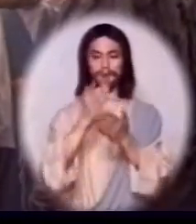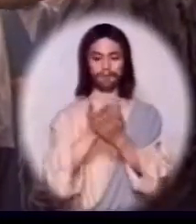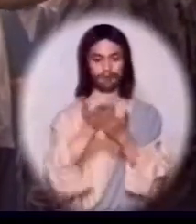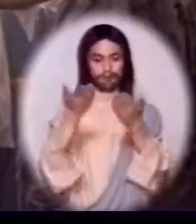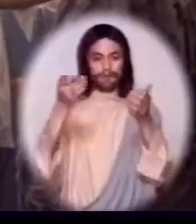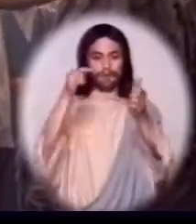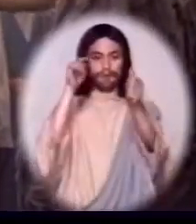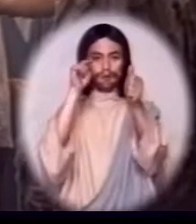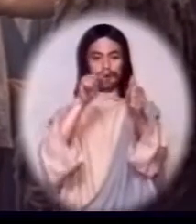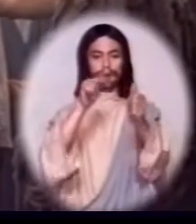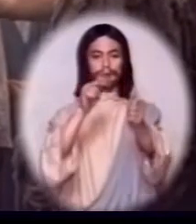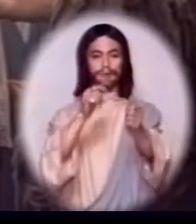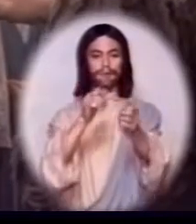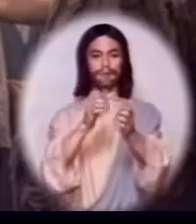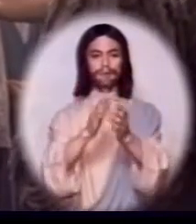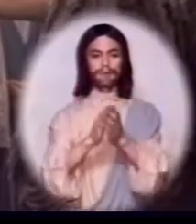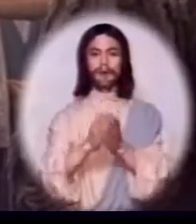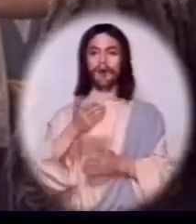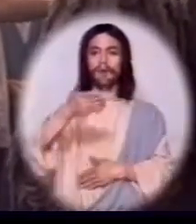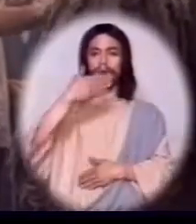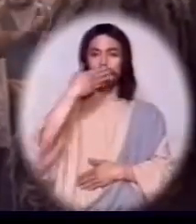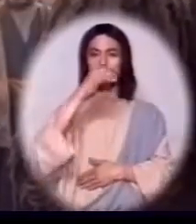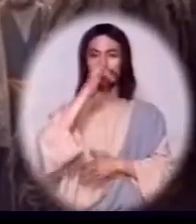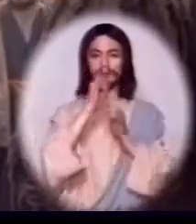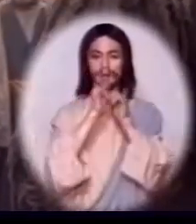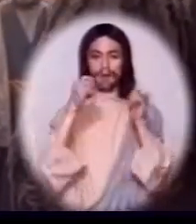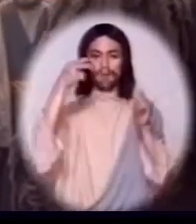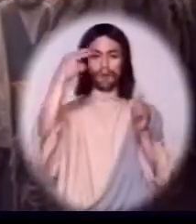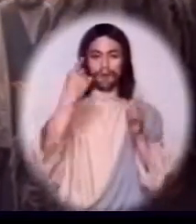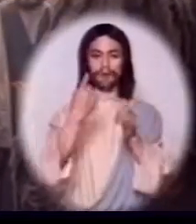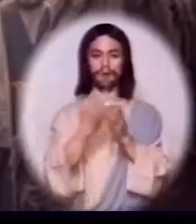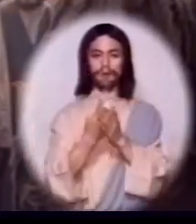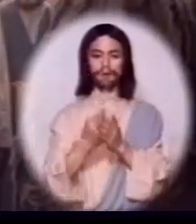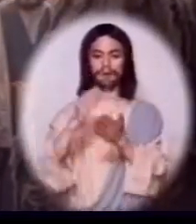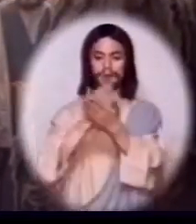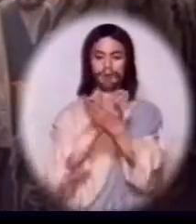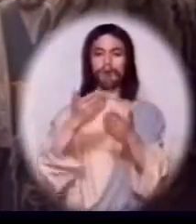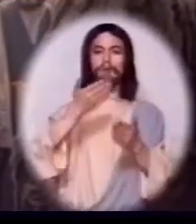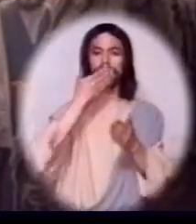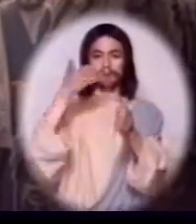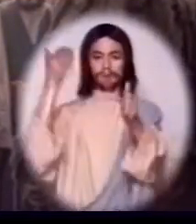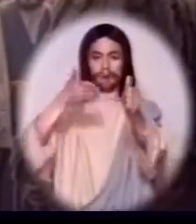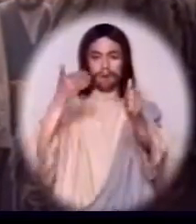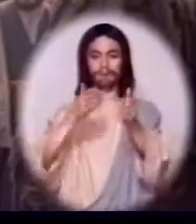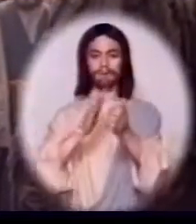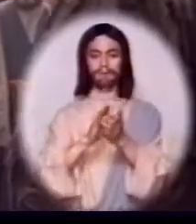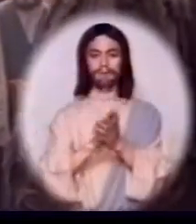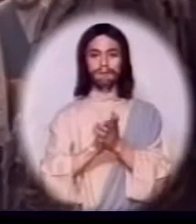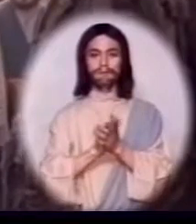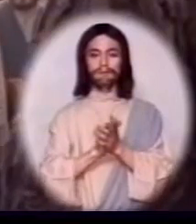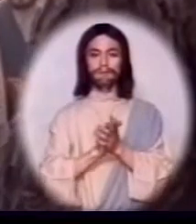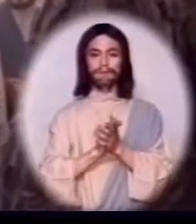하나를 주시오. 먹을 것이 있는 사람도 나누어 먹으시오.